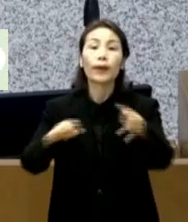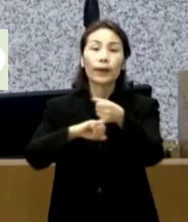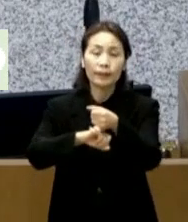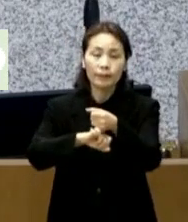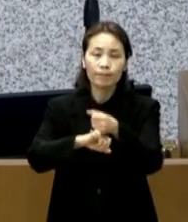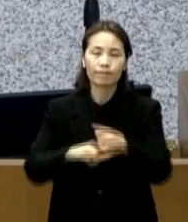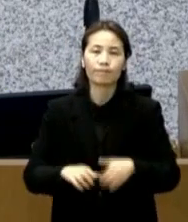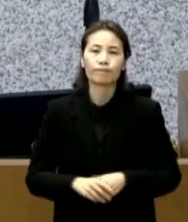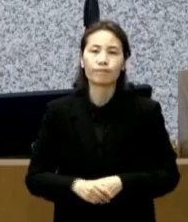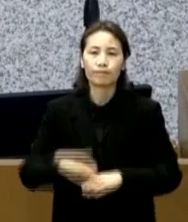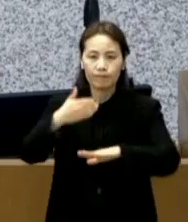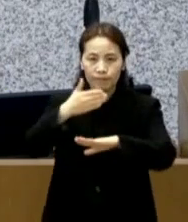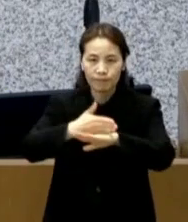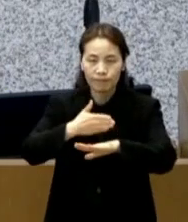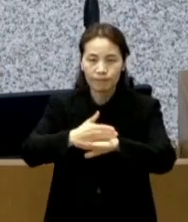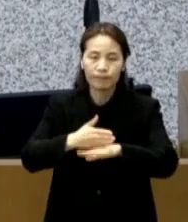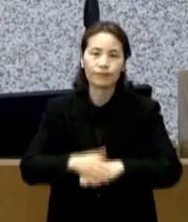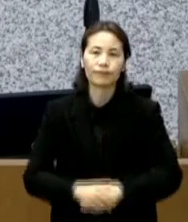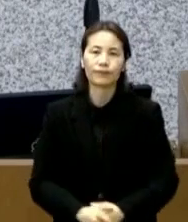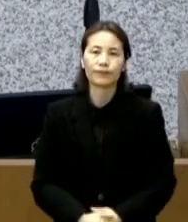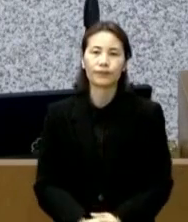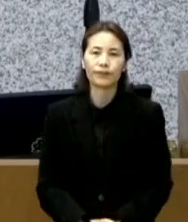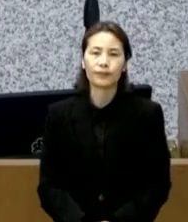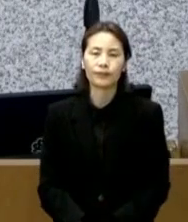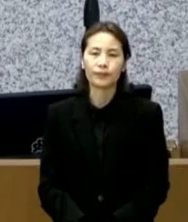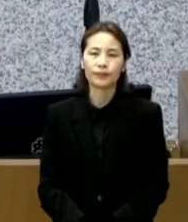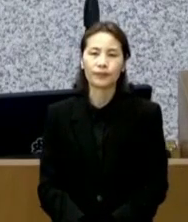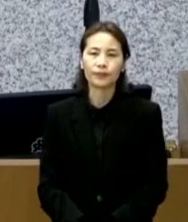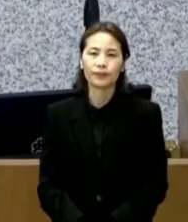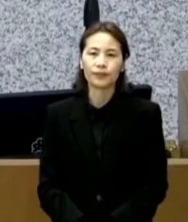약속드립니다. 감사합니다.